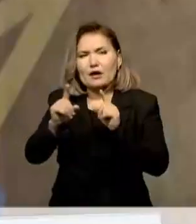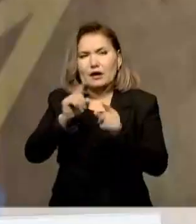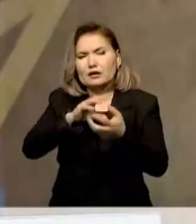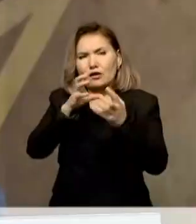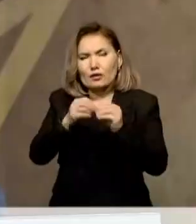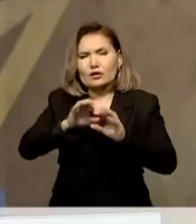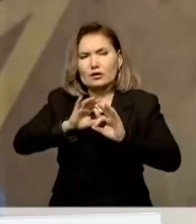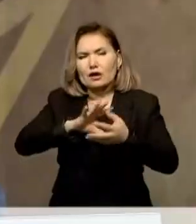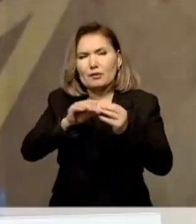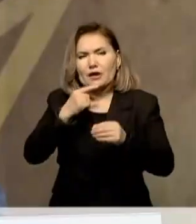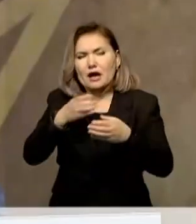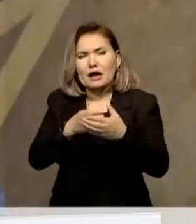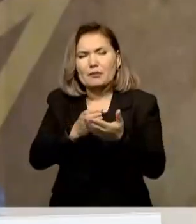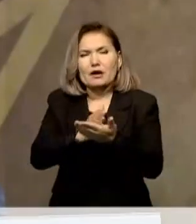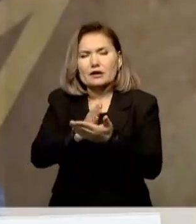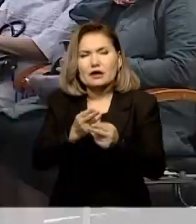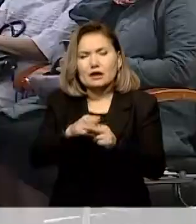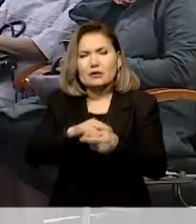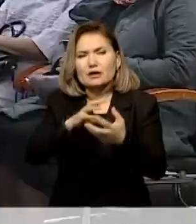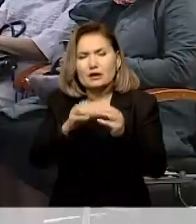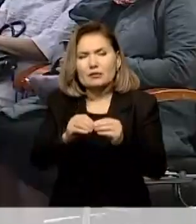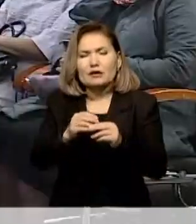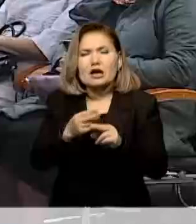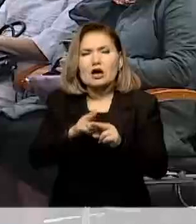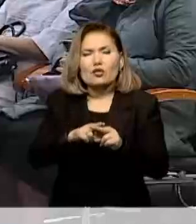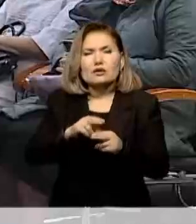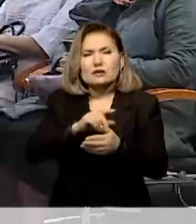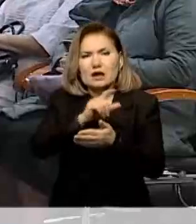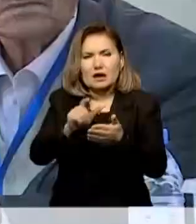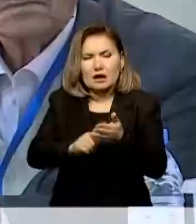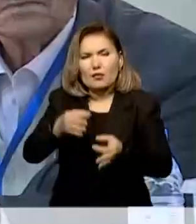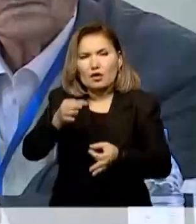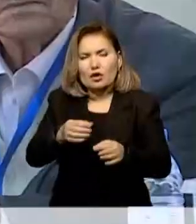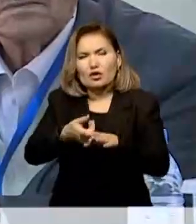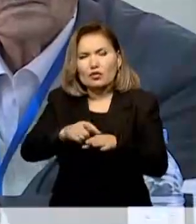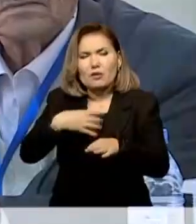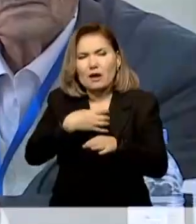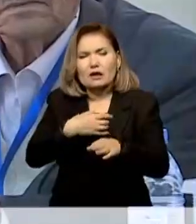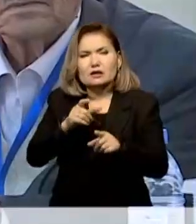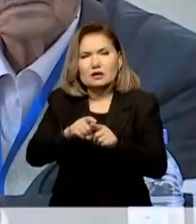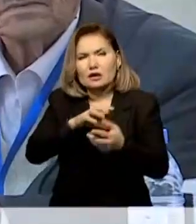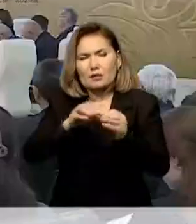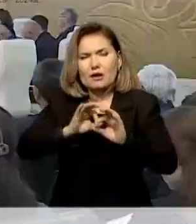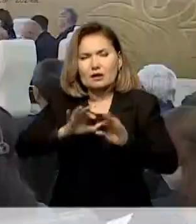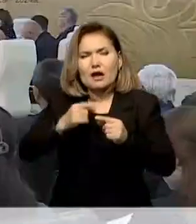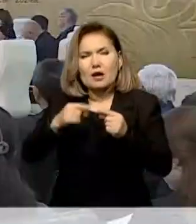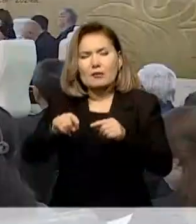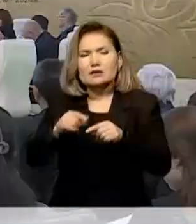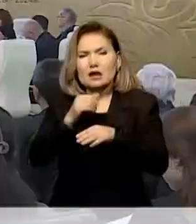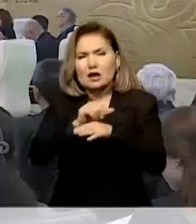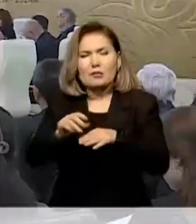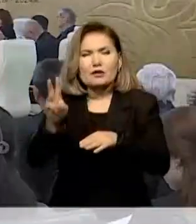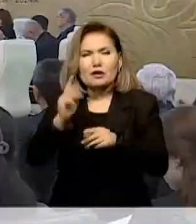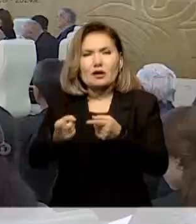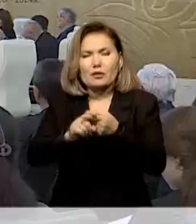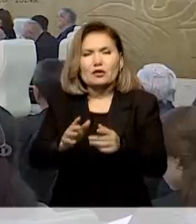пікір алмасты. Әскери қайраткер және Шешен мемлекеттік істерді шешуде хан кеңесінде маңызды рөл атқарды. Ол басқа елдермен дипломатиялық байланыс